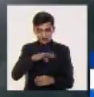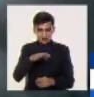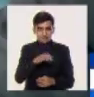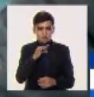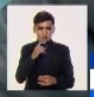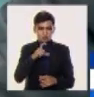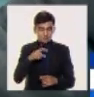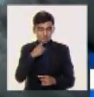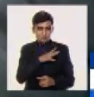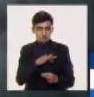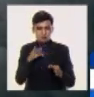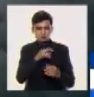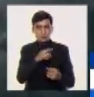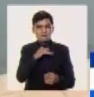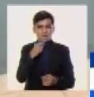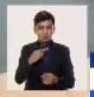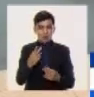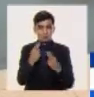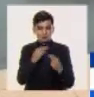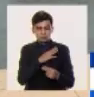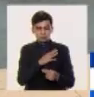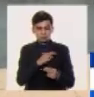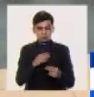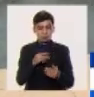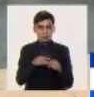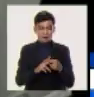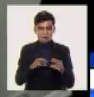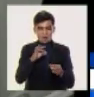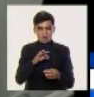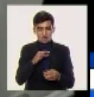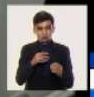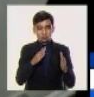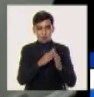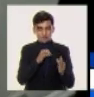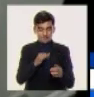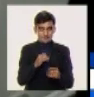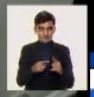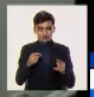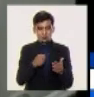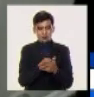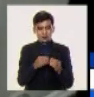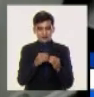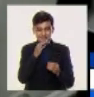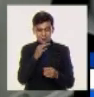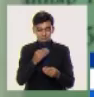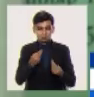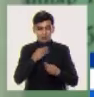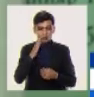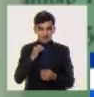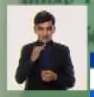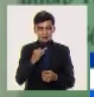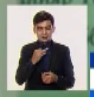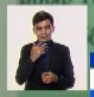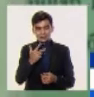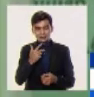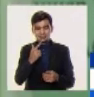Люди рассказывают, что корпоративный фонд обещает выдать клиентам половину от стоимости жилья сроком до 10 лет по ставке